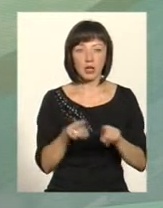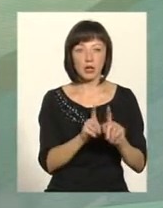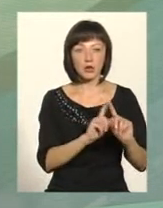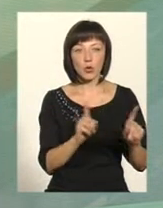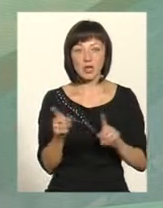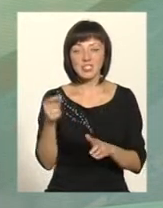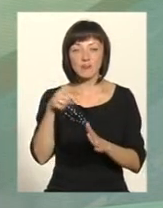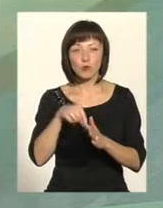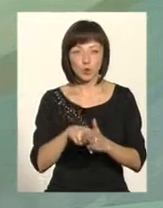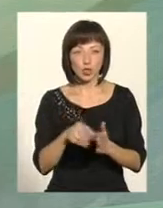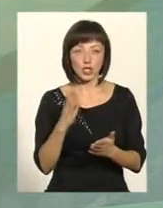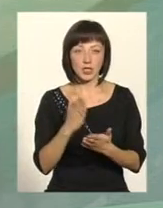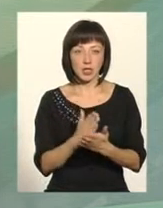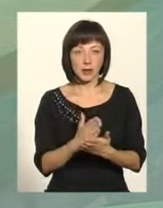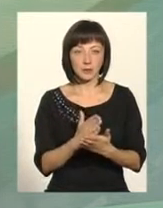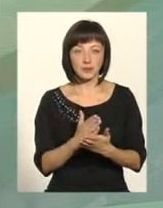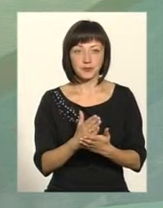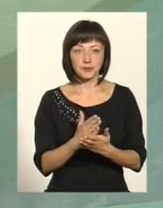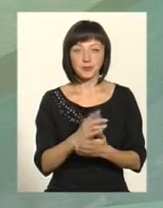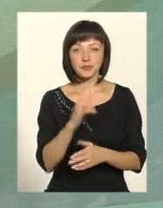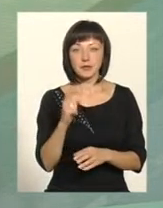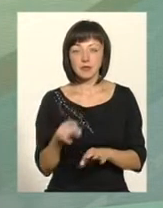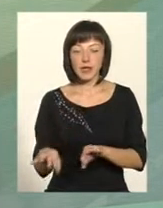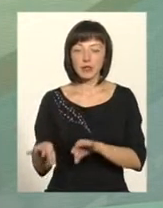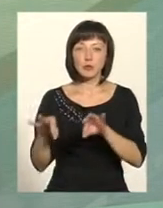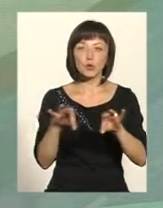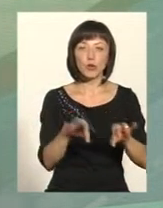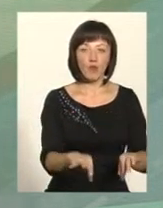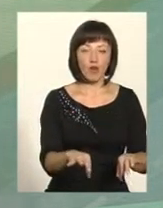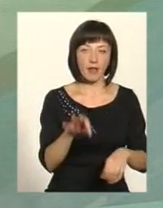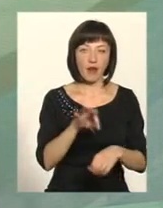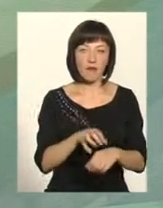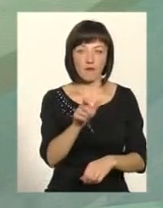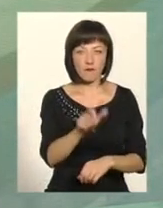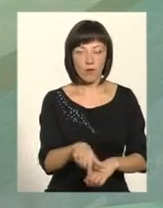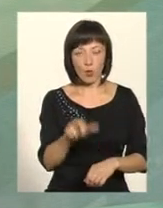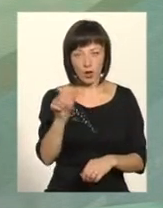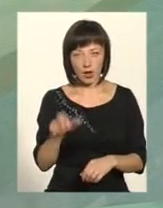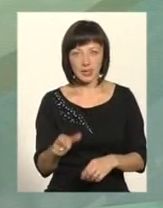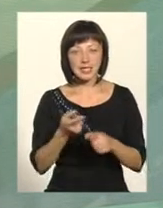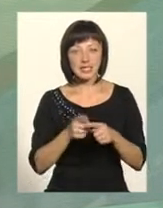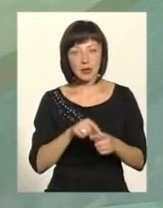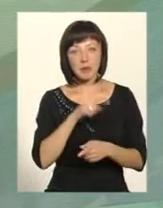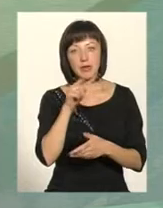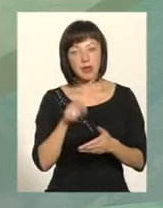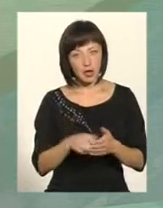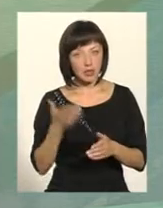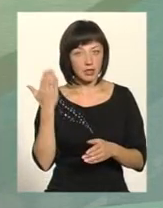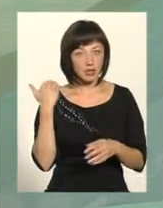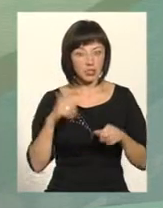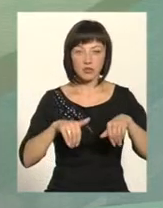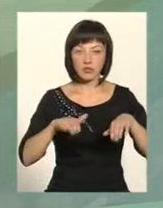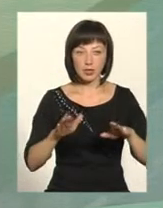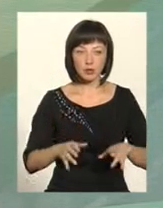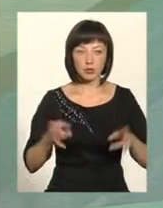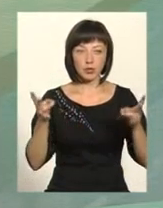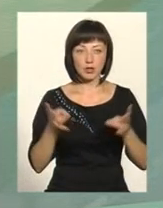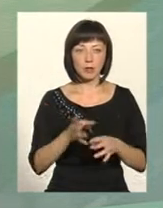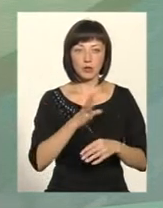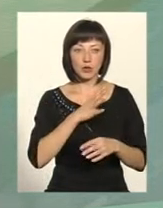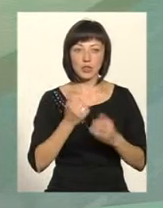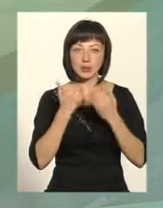внутрішніх, розумієте, за транспортування хворих. Так що це питання якось, воно вирішувалося, але, напевно, потрібно було